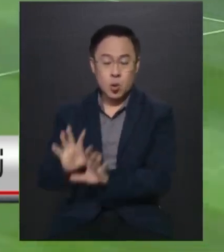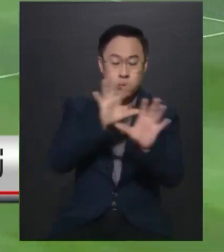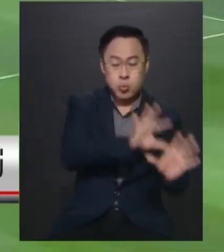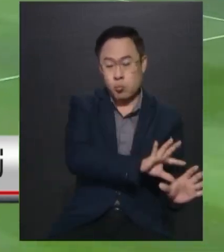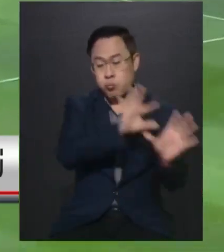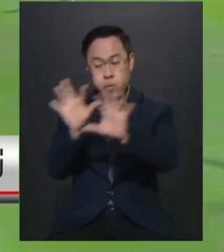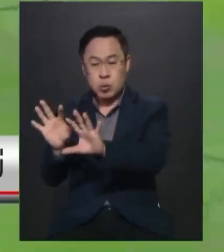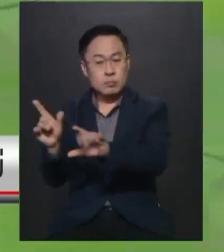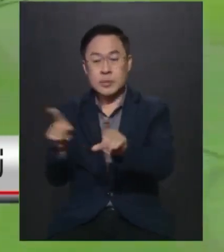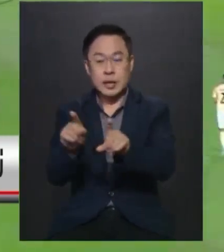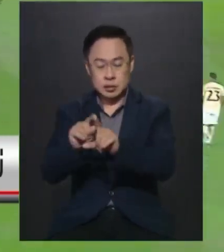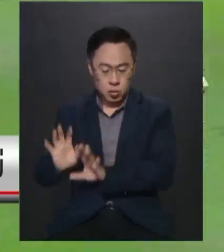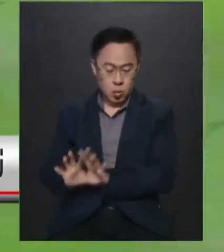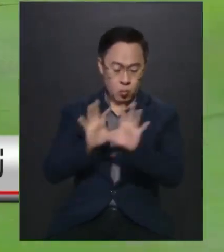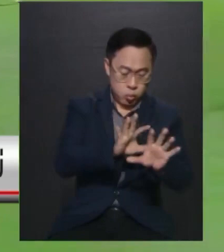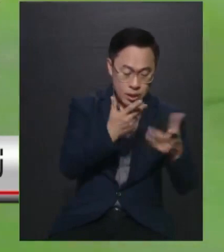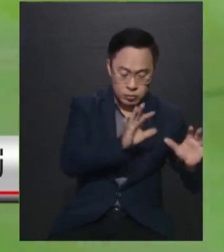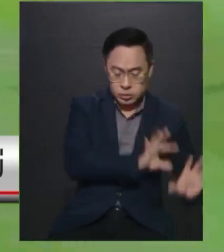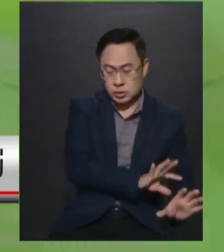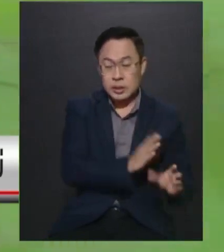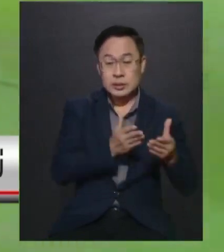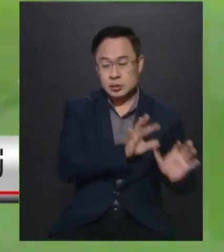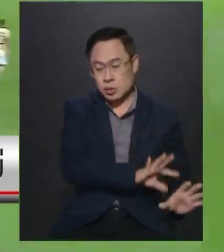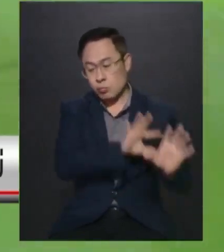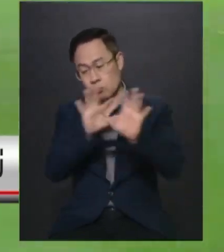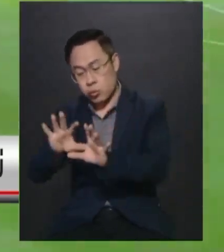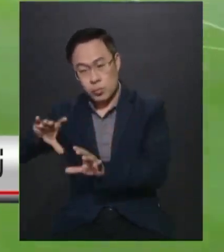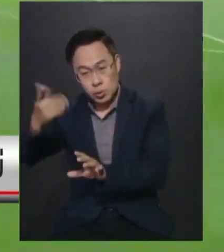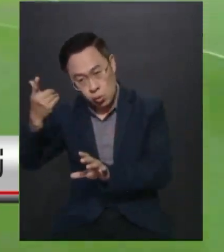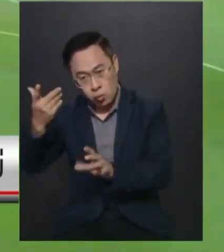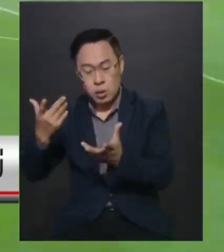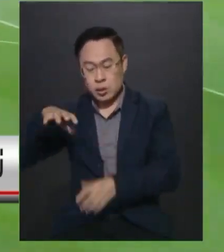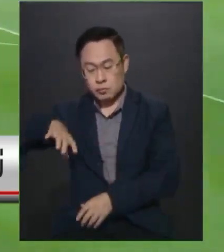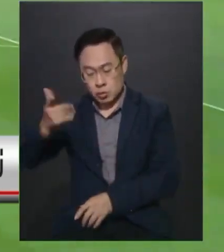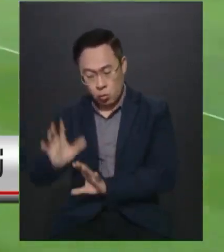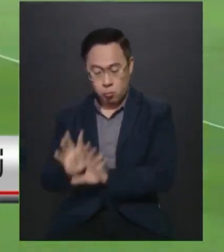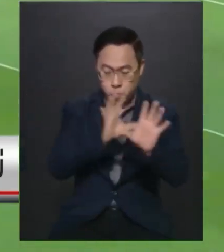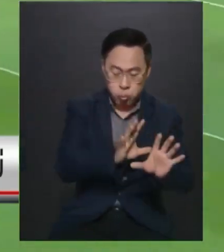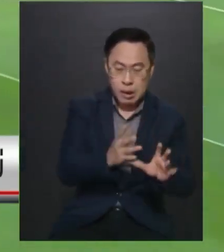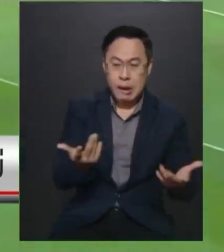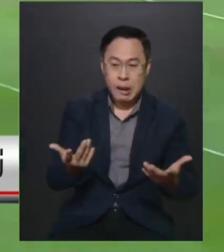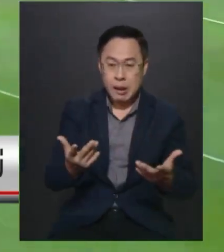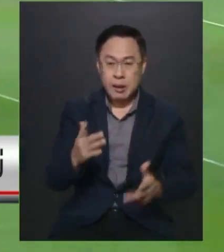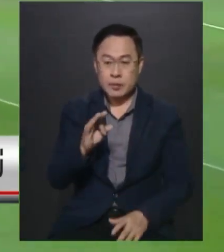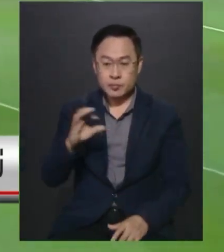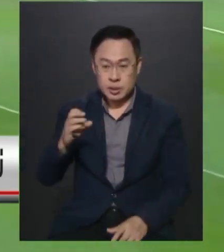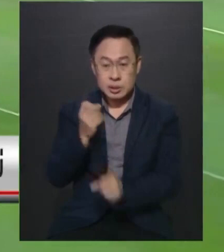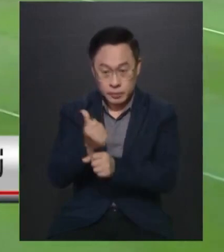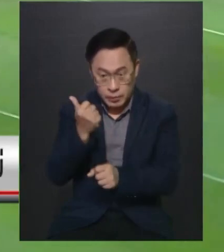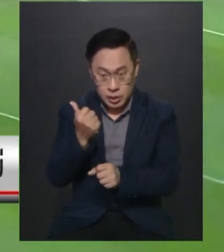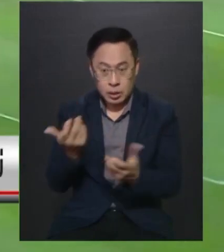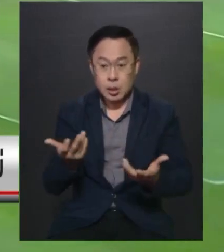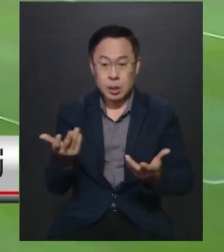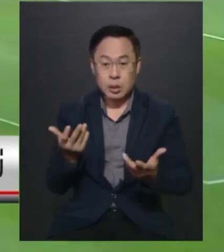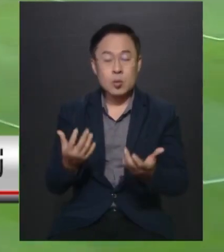ชียร์ตามปกติเหมือนแฟนบอลทีมเยือนทีมอื่นๆได้แล้วหรือเปล่าซึ่งเรื่องนี้นะคะคุณรณฤทธิ์ซื่อวาจาค่ะในฐาน